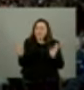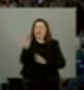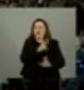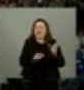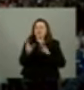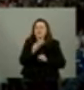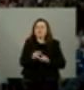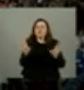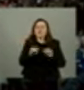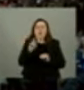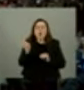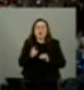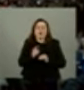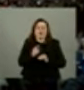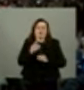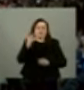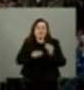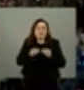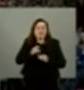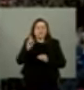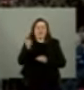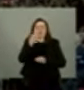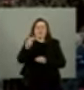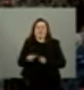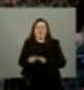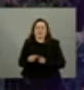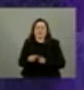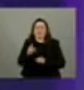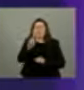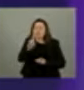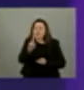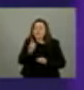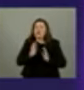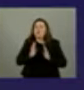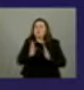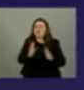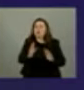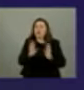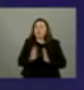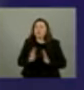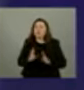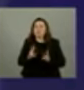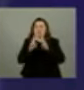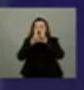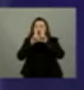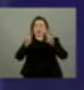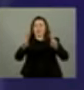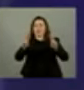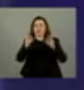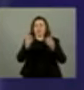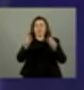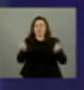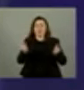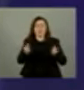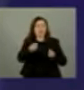Η απάντηση είναι πολύ απλή, γιατί δεν μπορούσε να αναβληθεί, πιστεύω, σε την παρούσα συγκυρία. Όσο και αν σας φαίνεται έτσι αστείο, αυτή